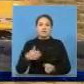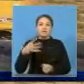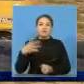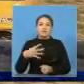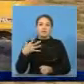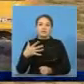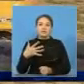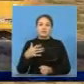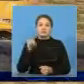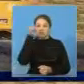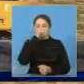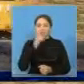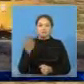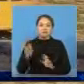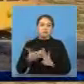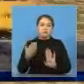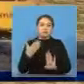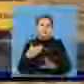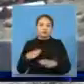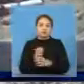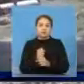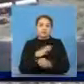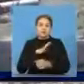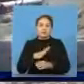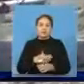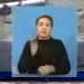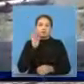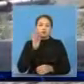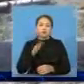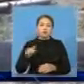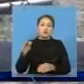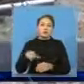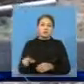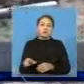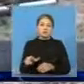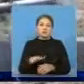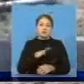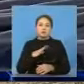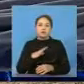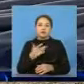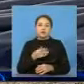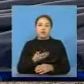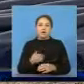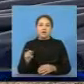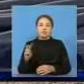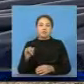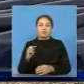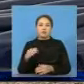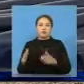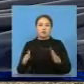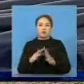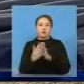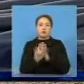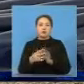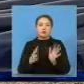бұрын орнатылған құбырлар әр жерден тесіліп, қысым азайды. Су ағысының баяулайтыны да содан. Қазір Ақши мен Ырғыз ауылы аралығында